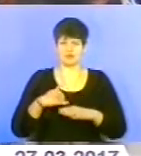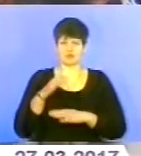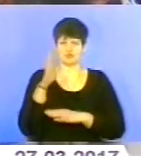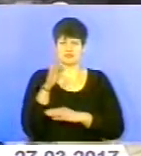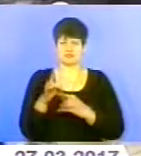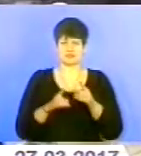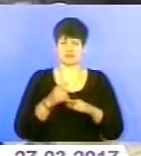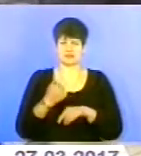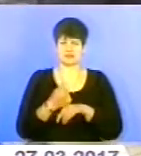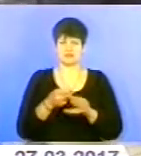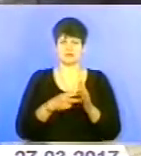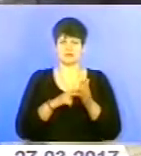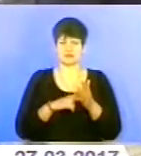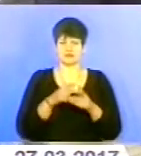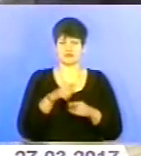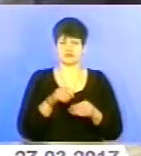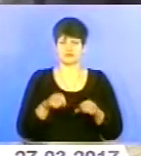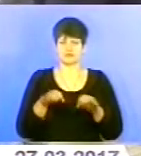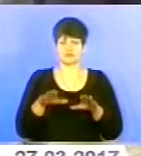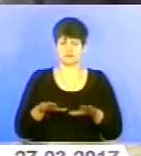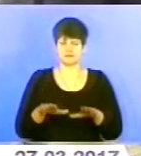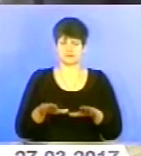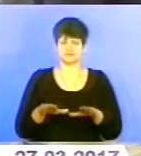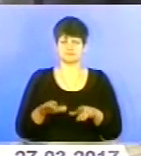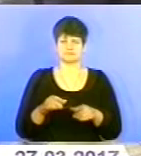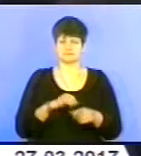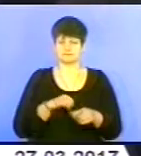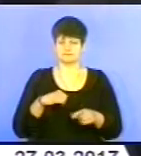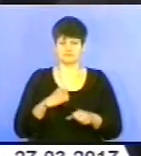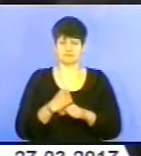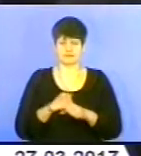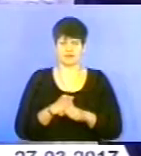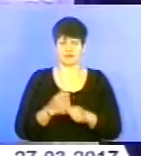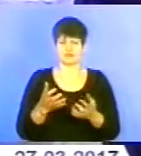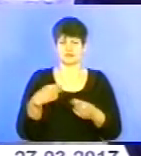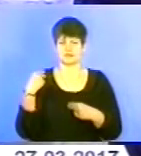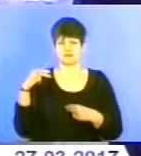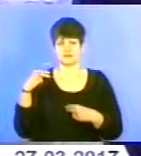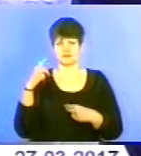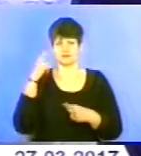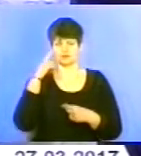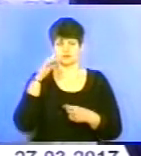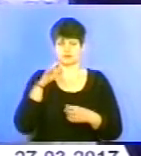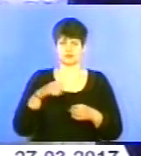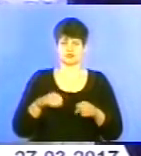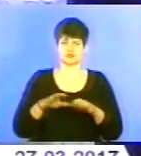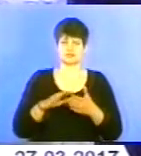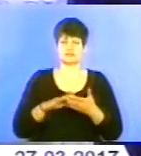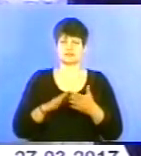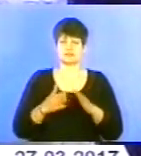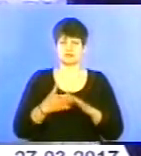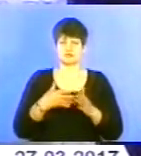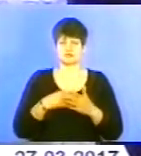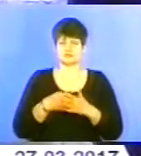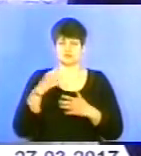зміни до генплану. Щоправда, вони вирішили рішуче не діяти, взяти тайм-аут і добре обдумати вирішення ситуації. Свою